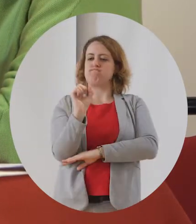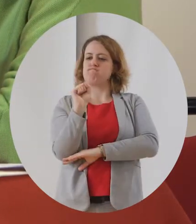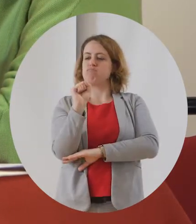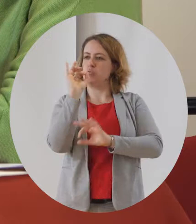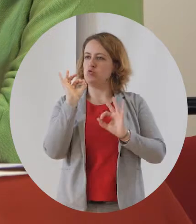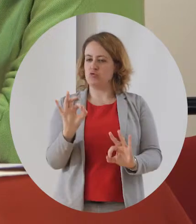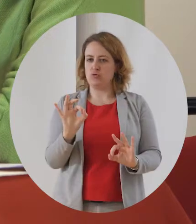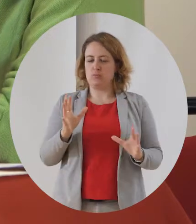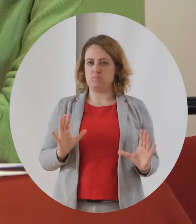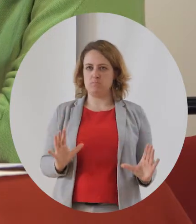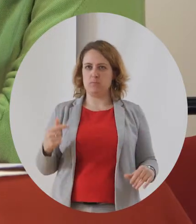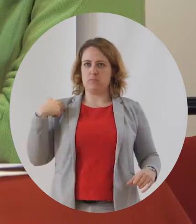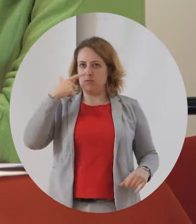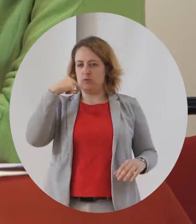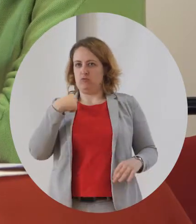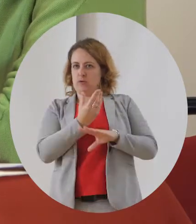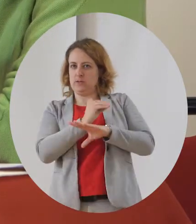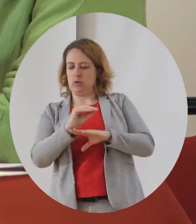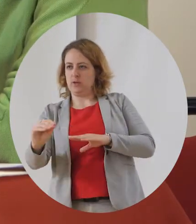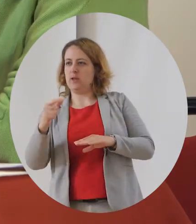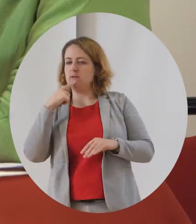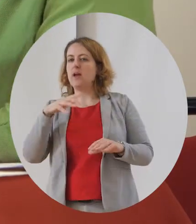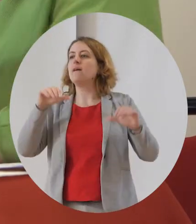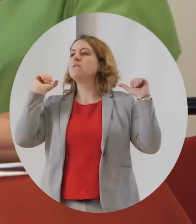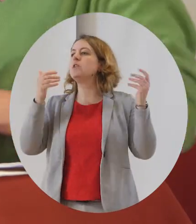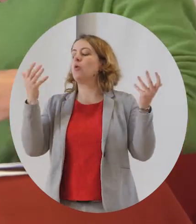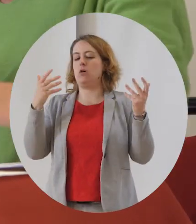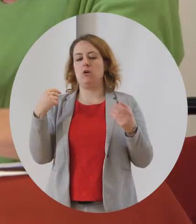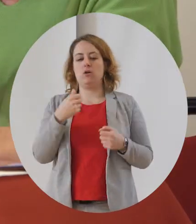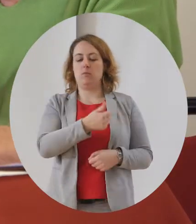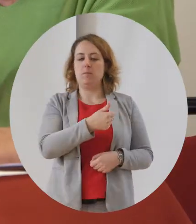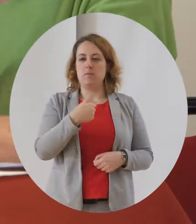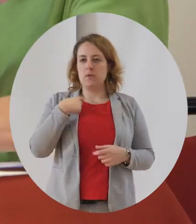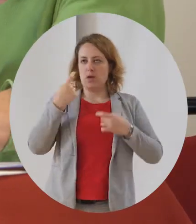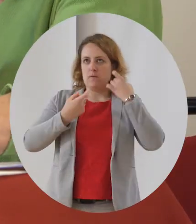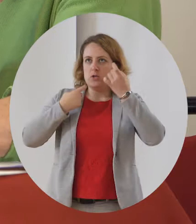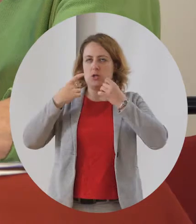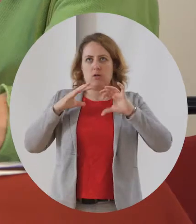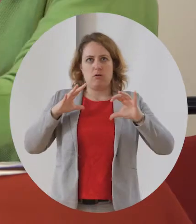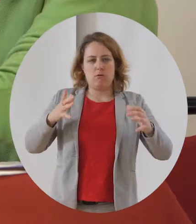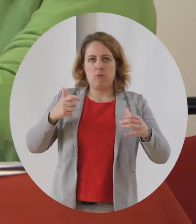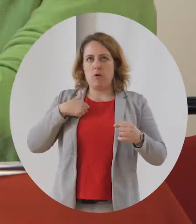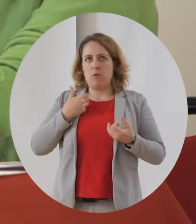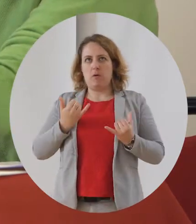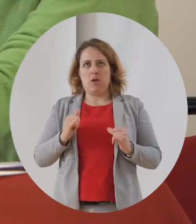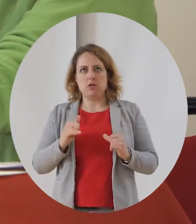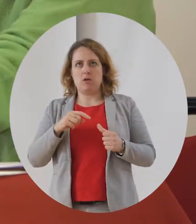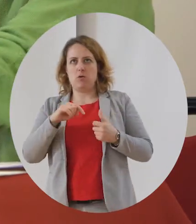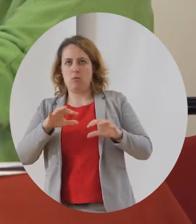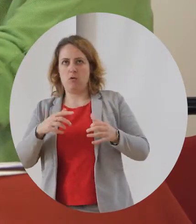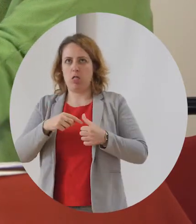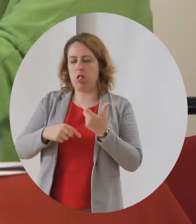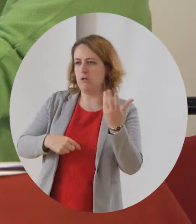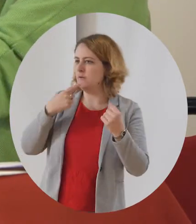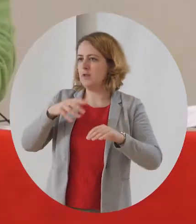a dit tout à l'heure, pour libérer justement le fait d'être tout le temps obligé de chercher comment il va faire pour